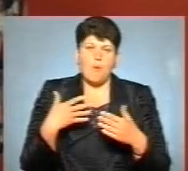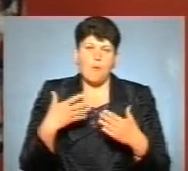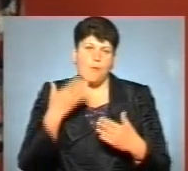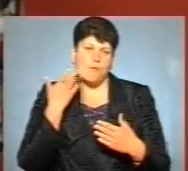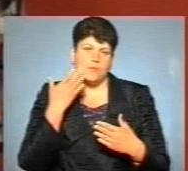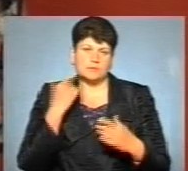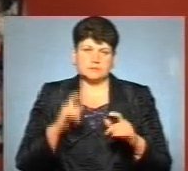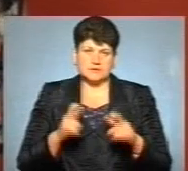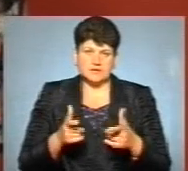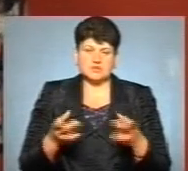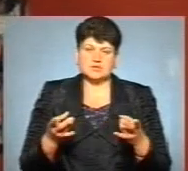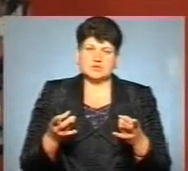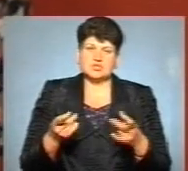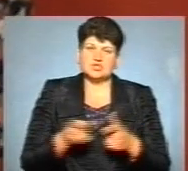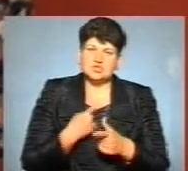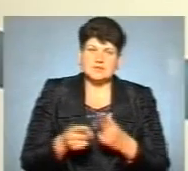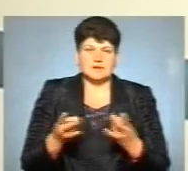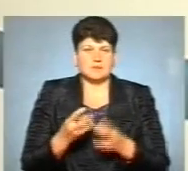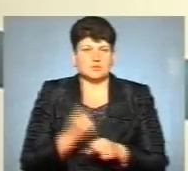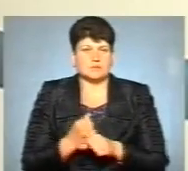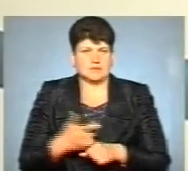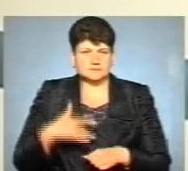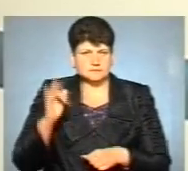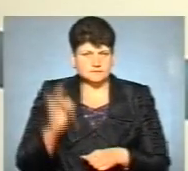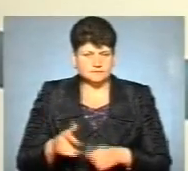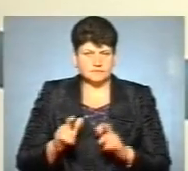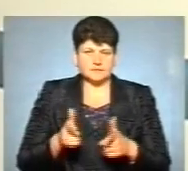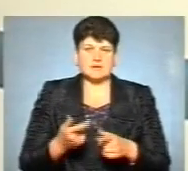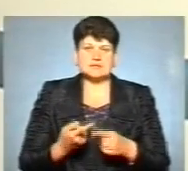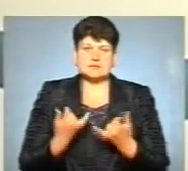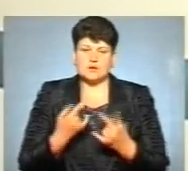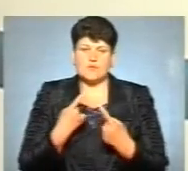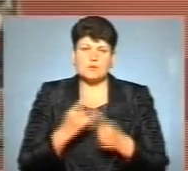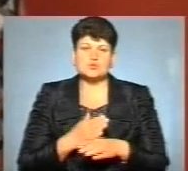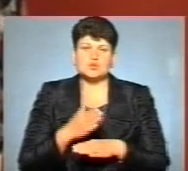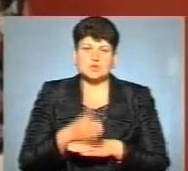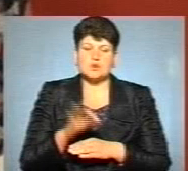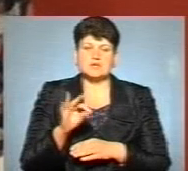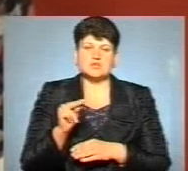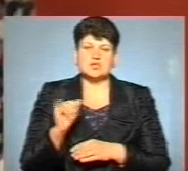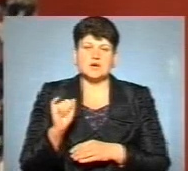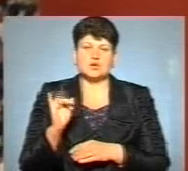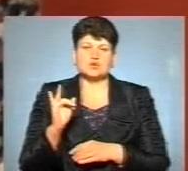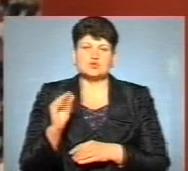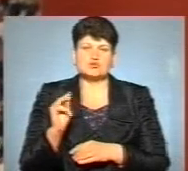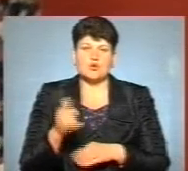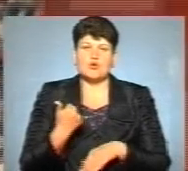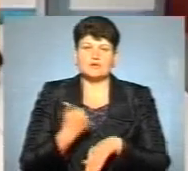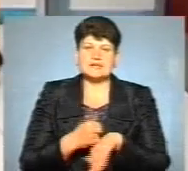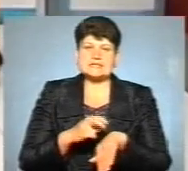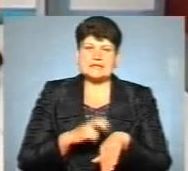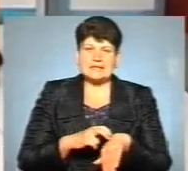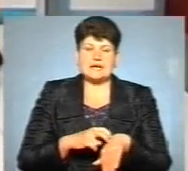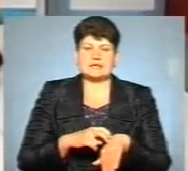його більш жорстким? Про це ми сьогодні говоримо із нашою гостею. Це Оксана Чайчук, головний державний санітарний лікар Тернопільщини. Мої